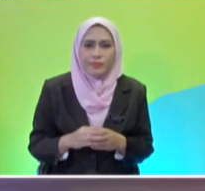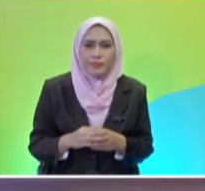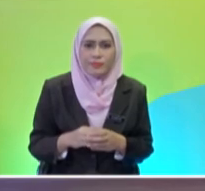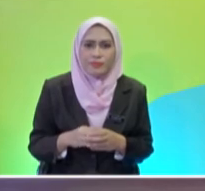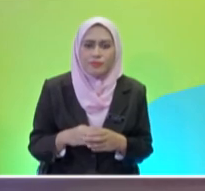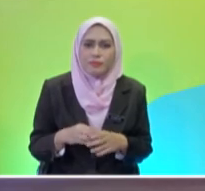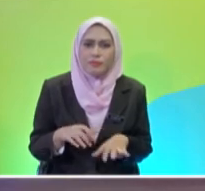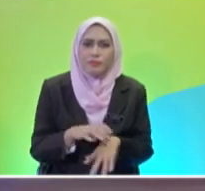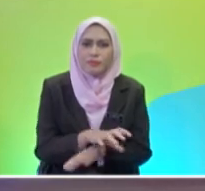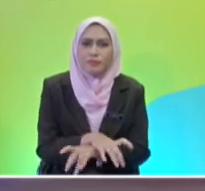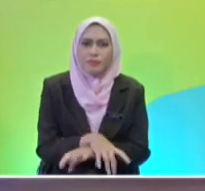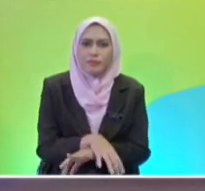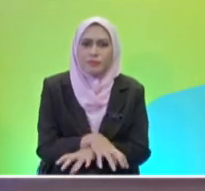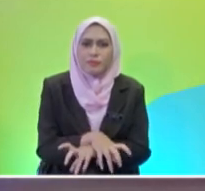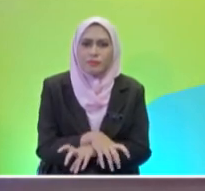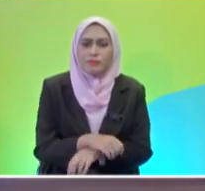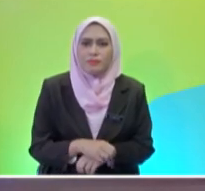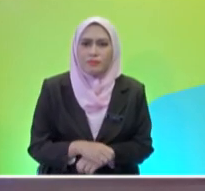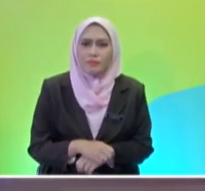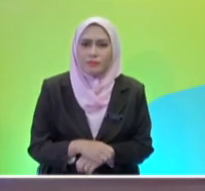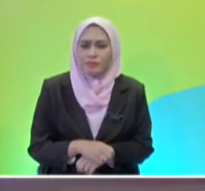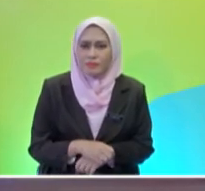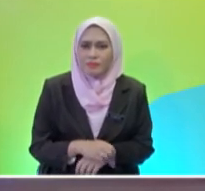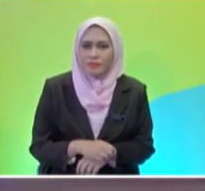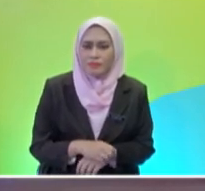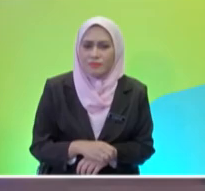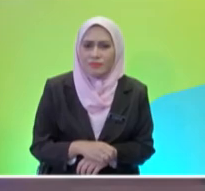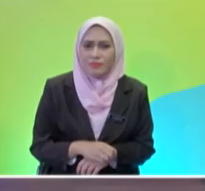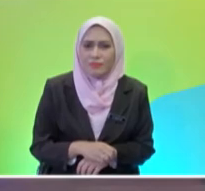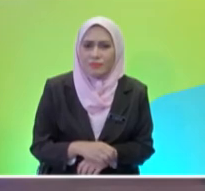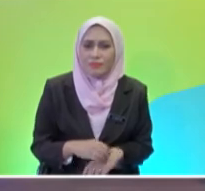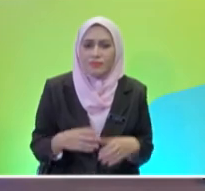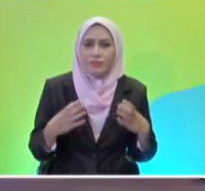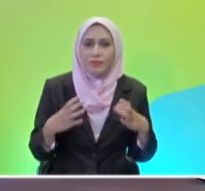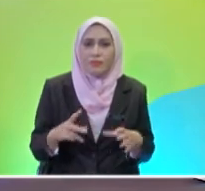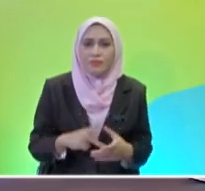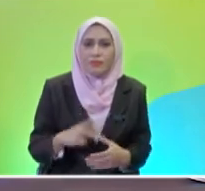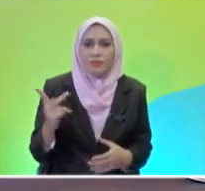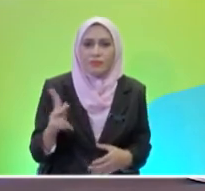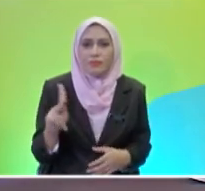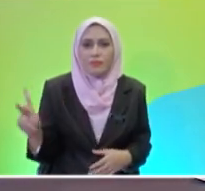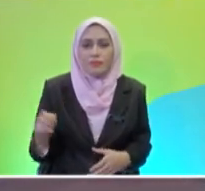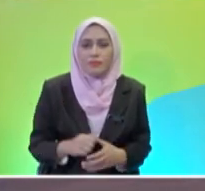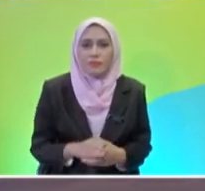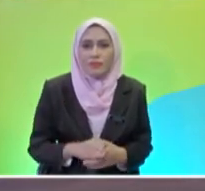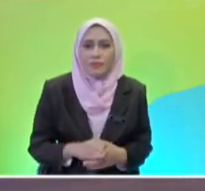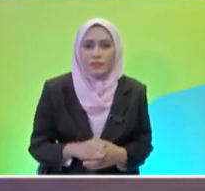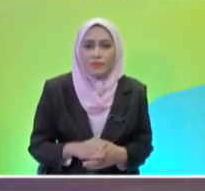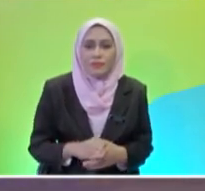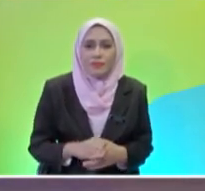laba-laba je cikgu. Betul ke? Betul ke? Okey, cuba keluarkan. Okey.